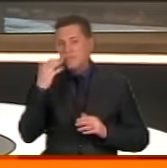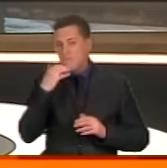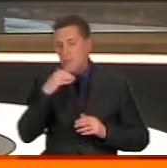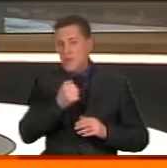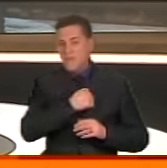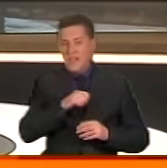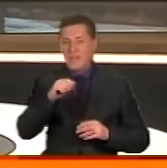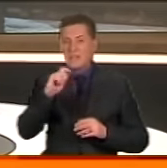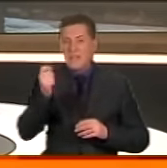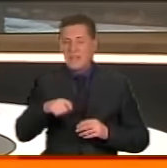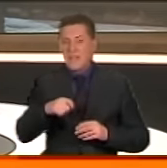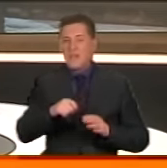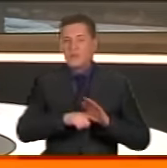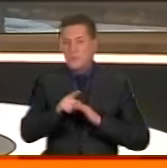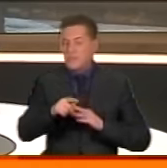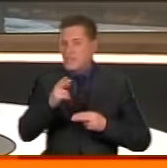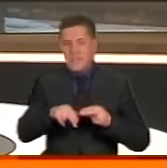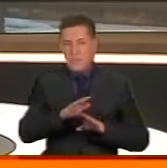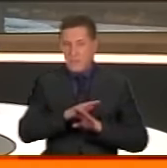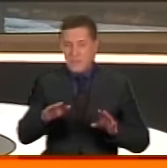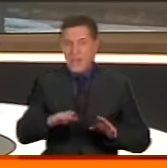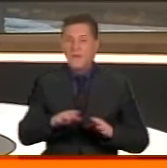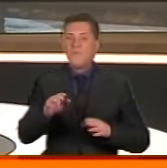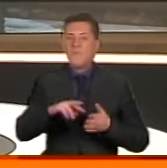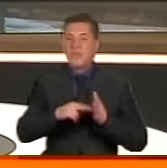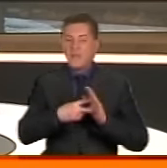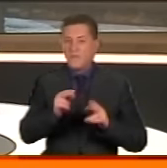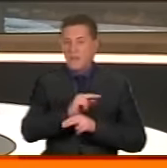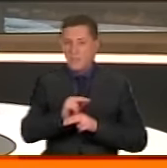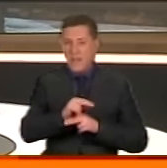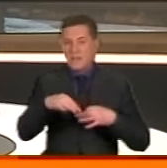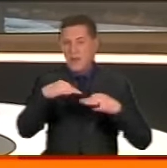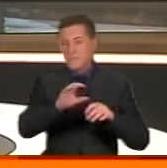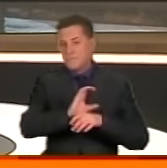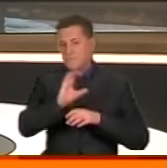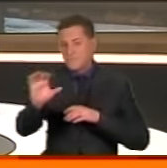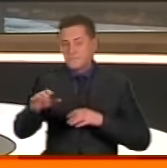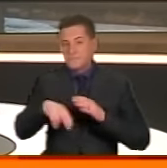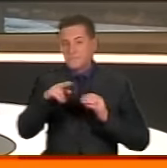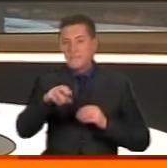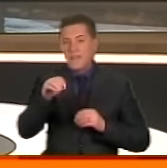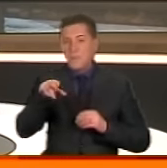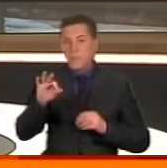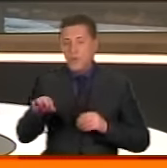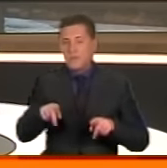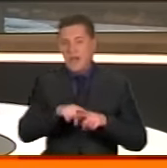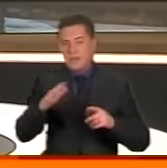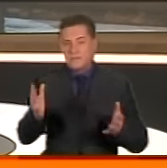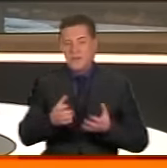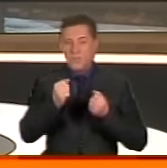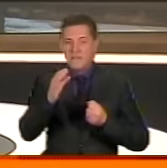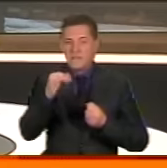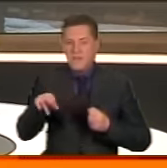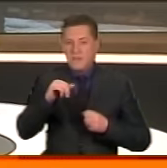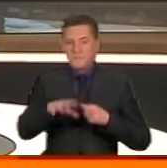дії, їздити не припиняв, але настав час планового ремонту і транспорт відвезли до депо. Так він і врятувався від окупації.